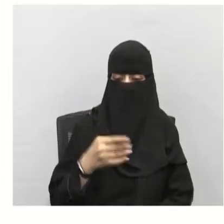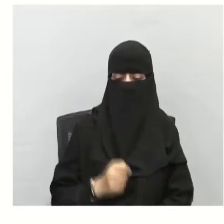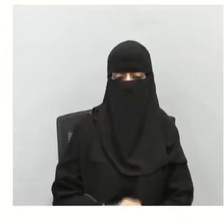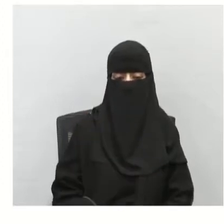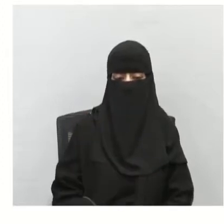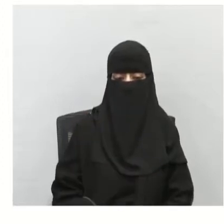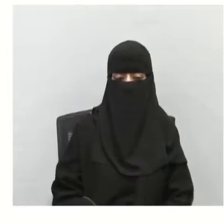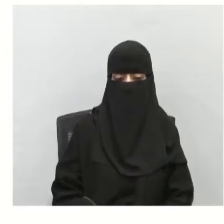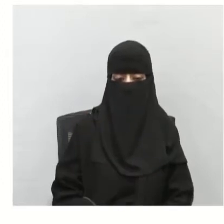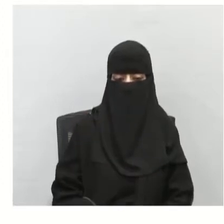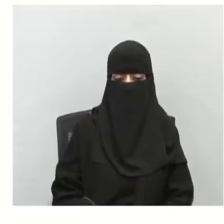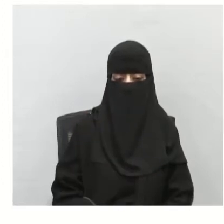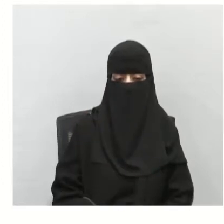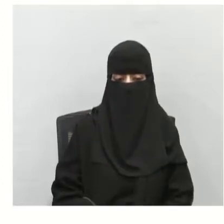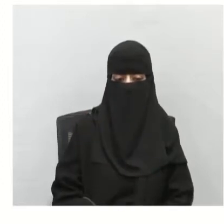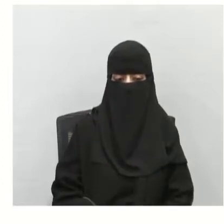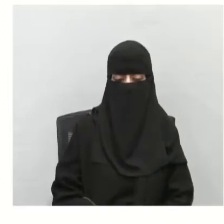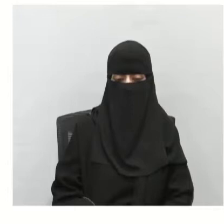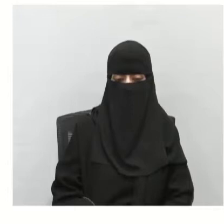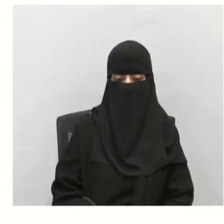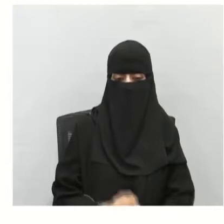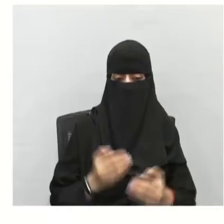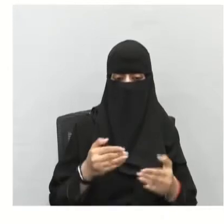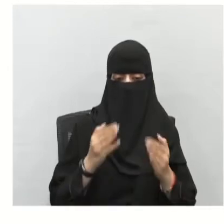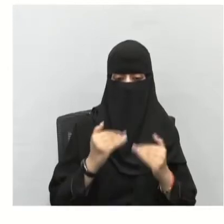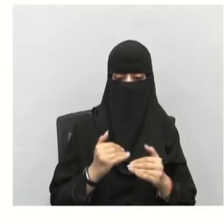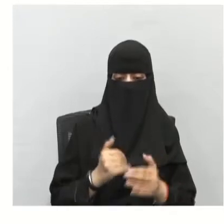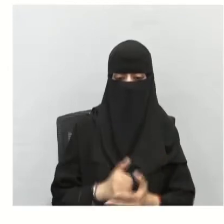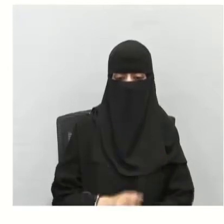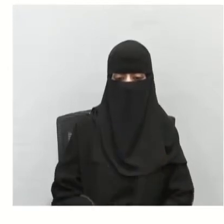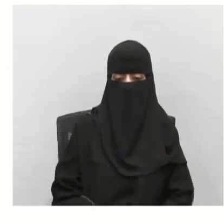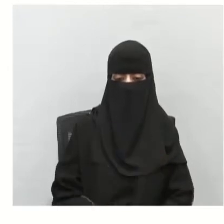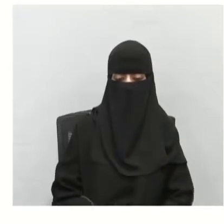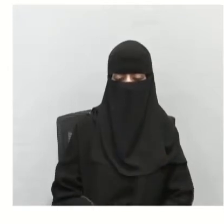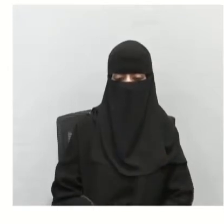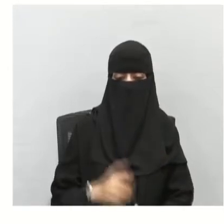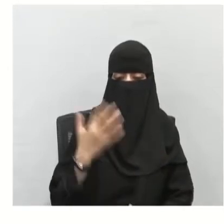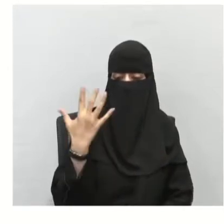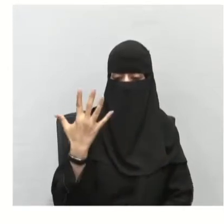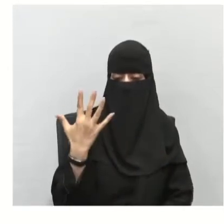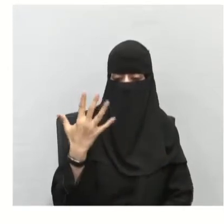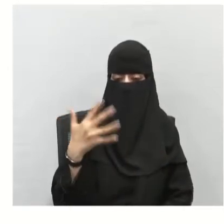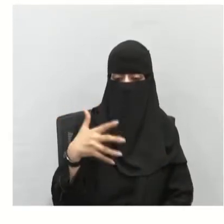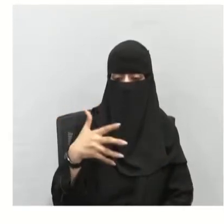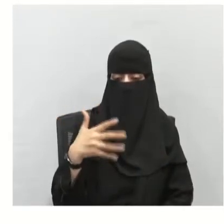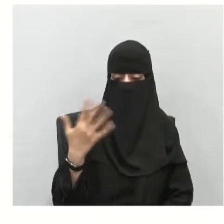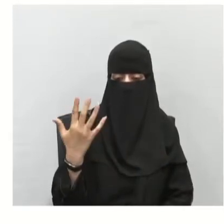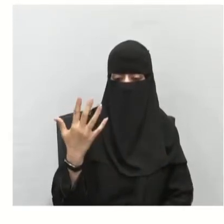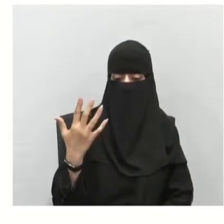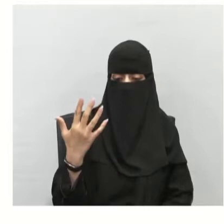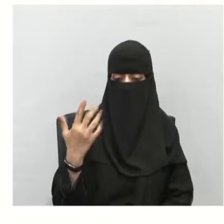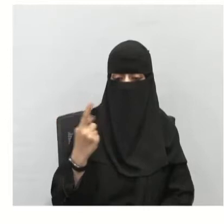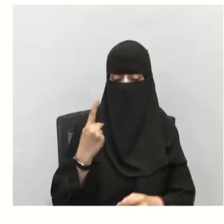10 ضرب 4 يساوي 40، ممتاز. يلا ننتقل الآن إلى المربع الخامس، فيه ماذا؟ فيه